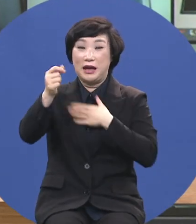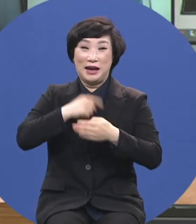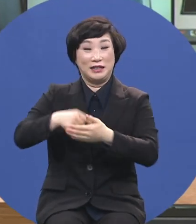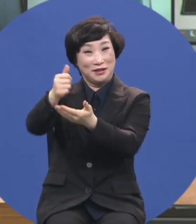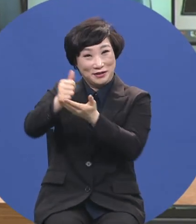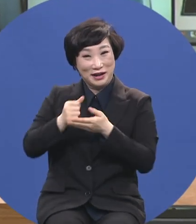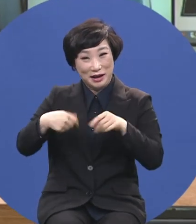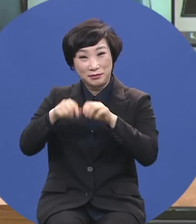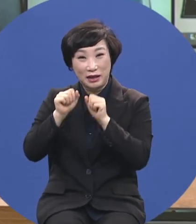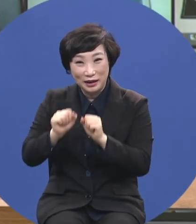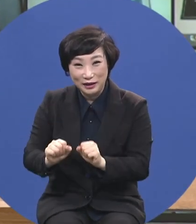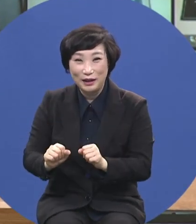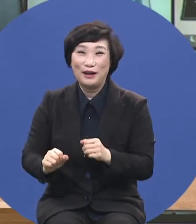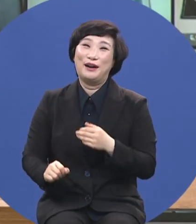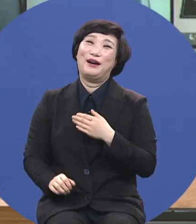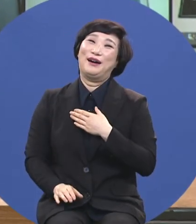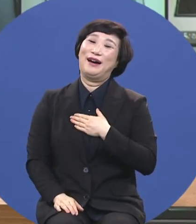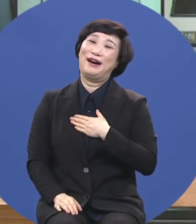계시다는 거.